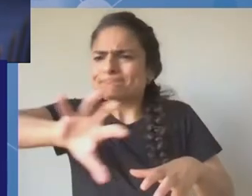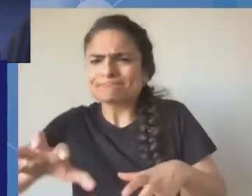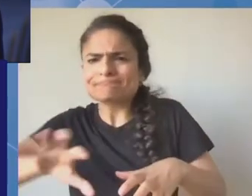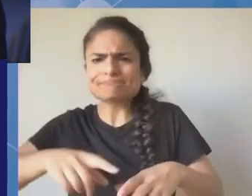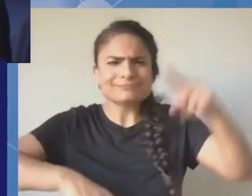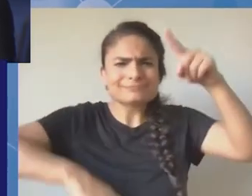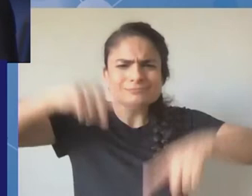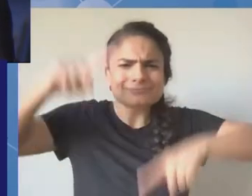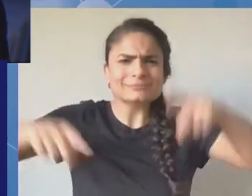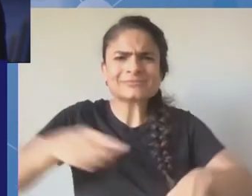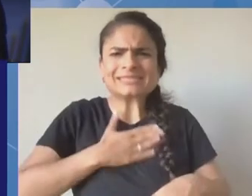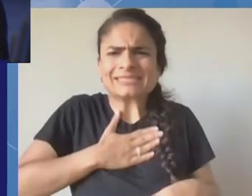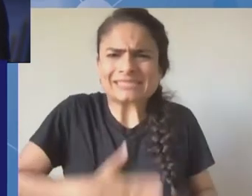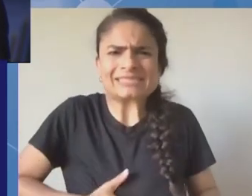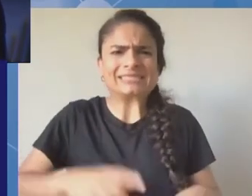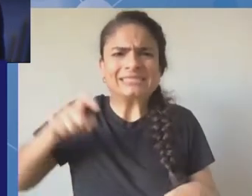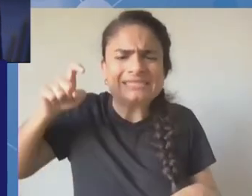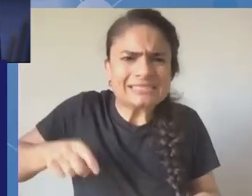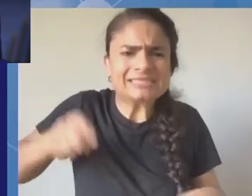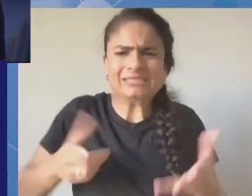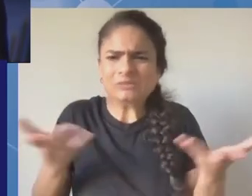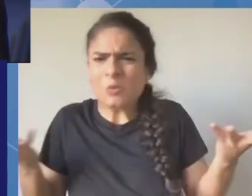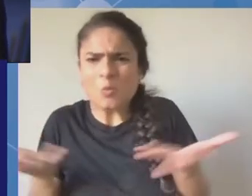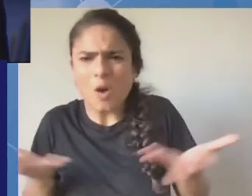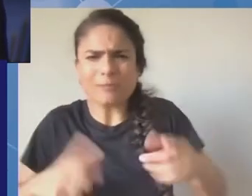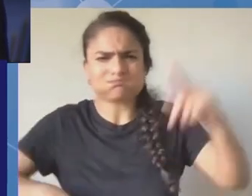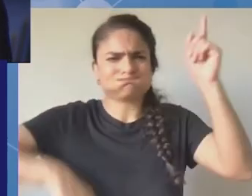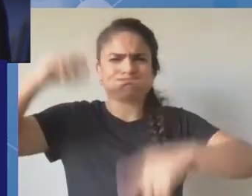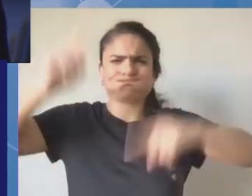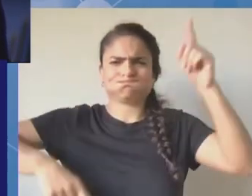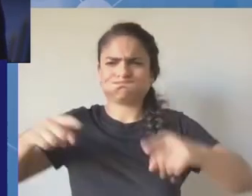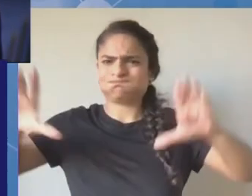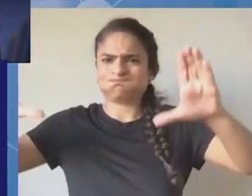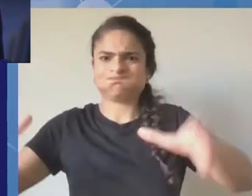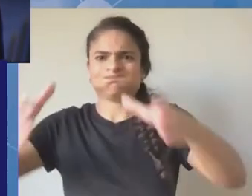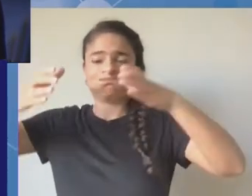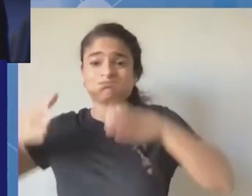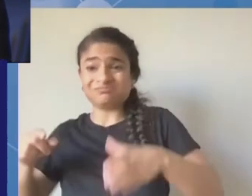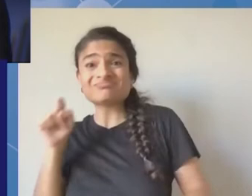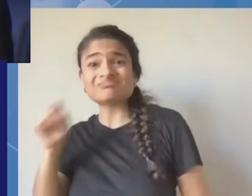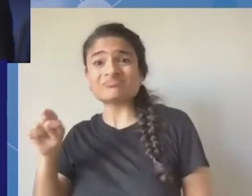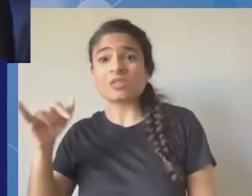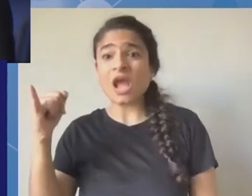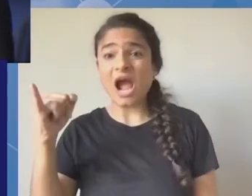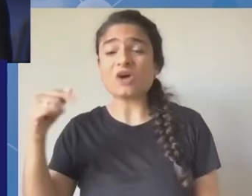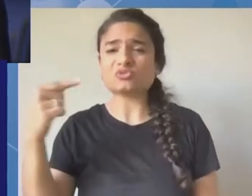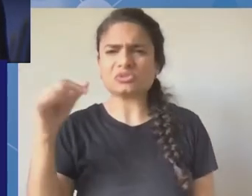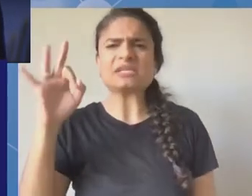要各个地、全世界的各个地方的人员的参与才能做到。我想